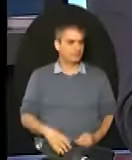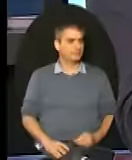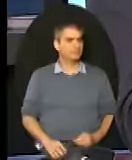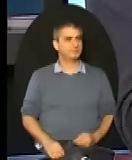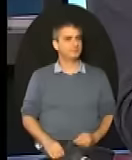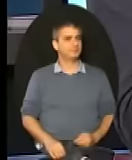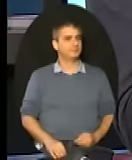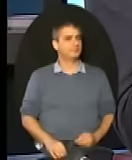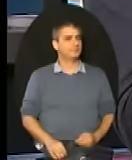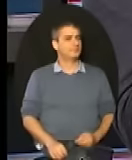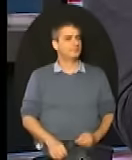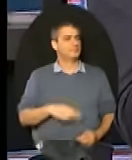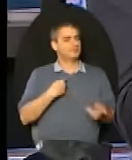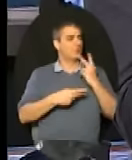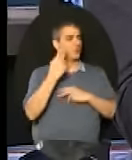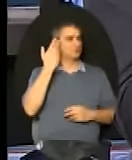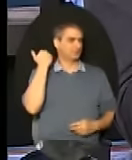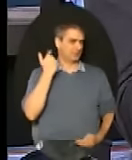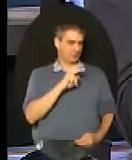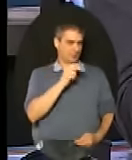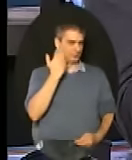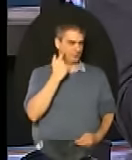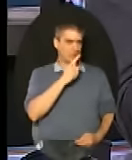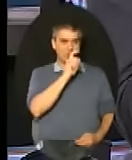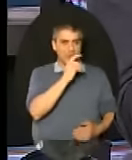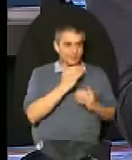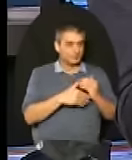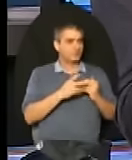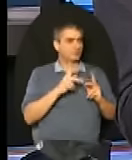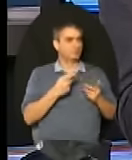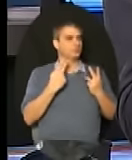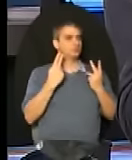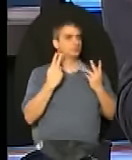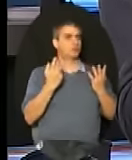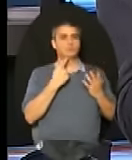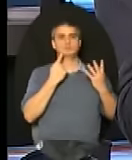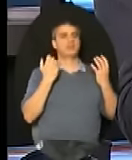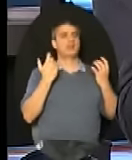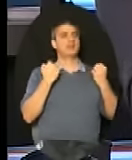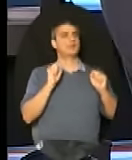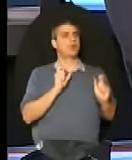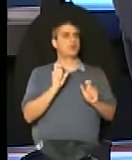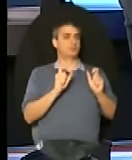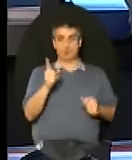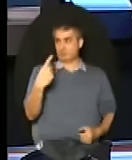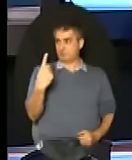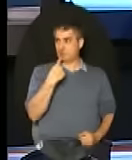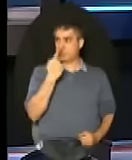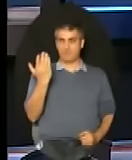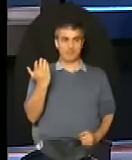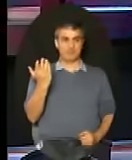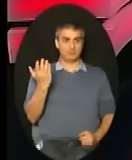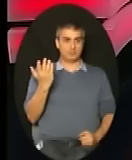חוזר לנושא הקודם. אולי כן. בסוף בסוף יש גם איזושהי משמעות לאמירה דמוקרטיה מתגוננת. כי את בעצמך ציינת פה